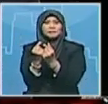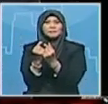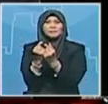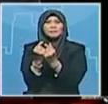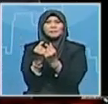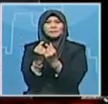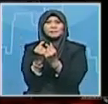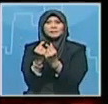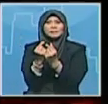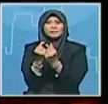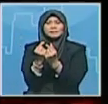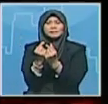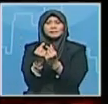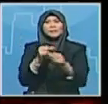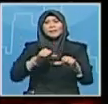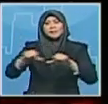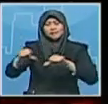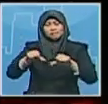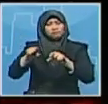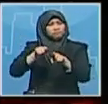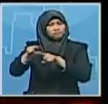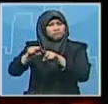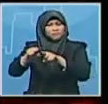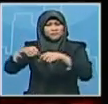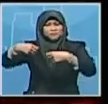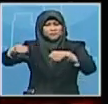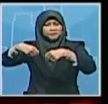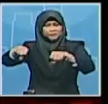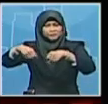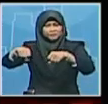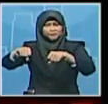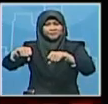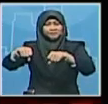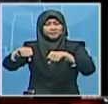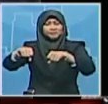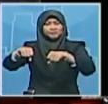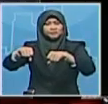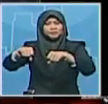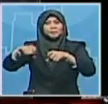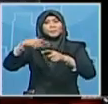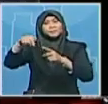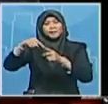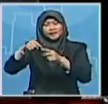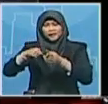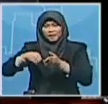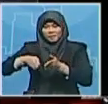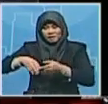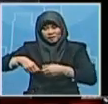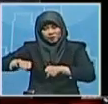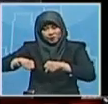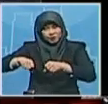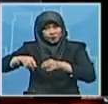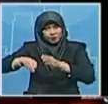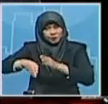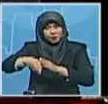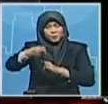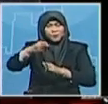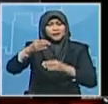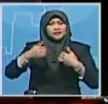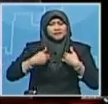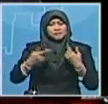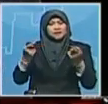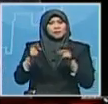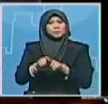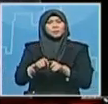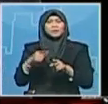menyintai kegiatan bermotosikal ini. Dan bila mereka lalu, pernah berlaku, sebab kami